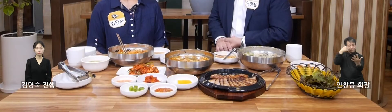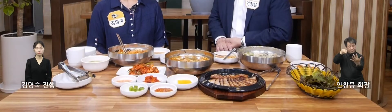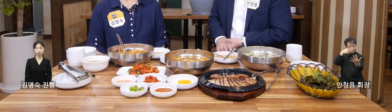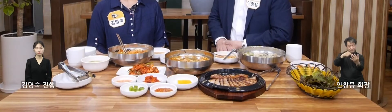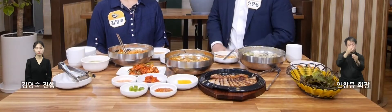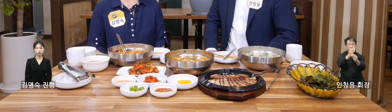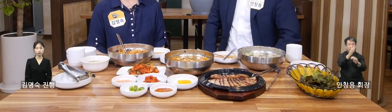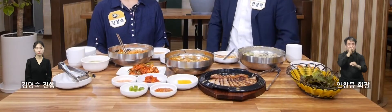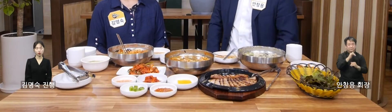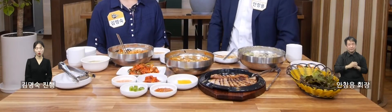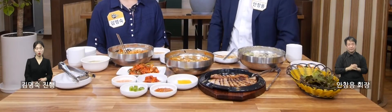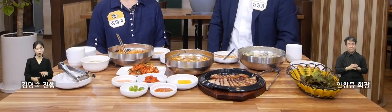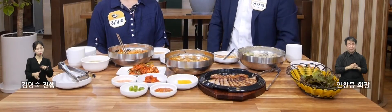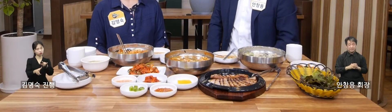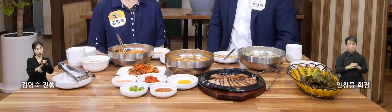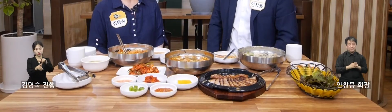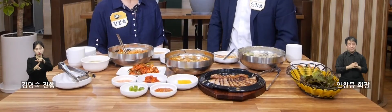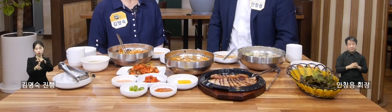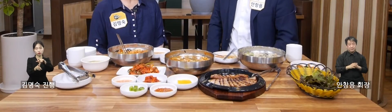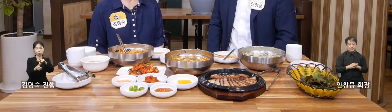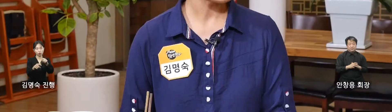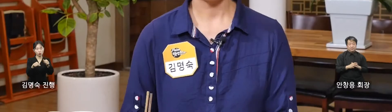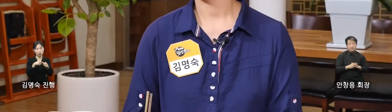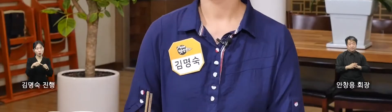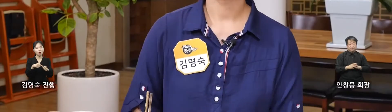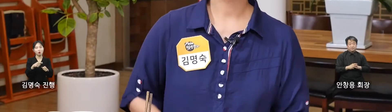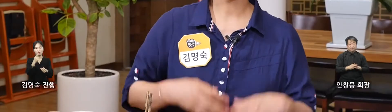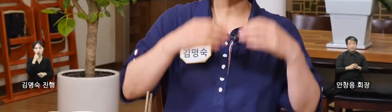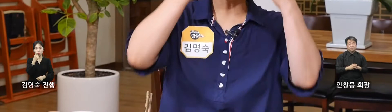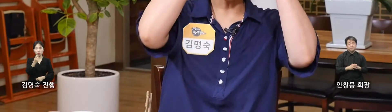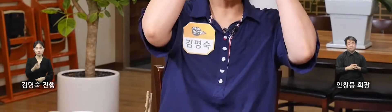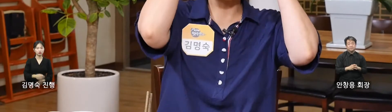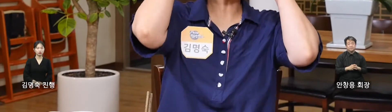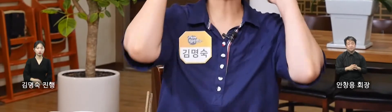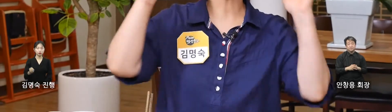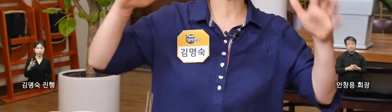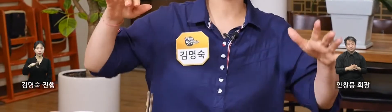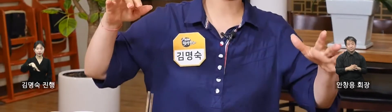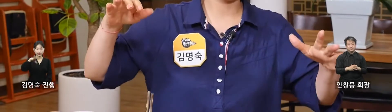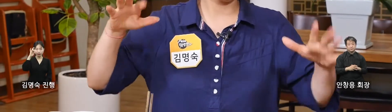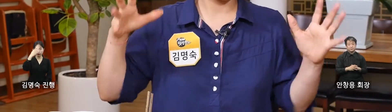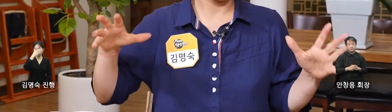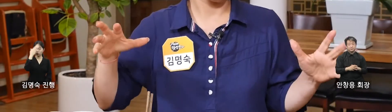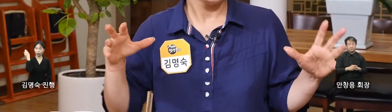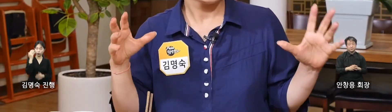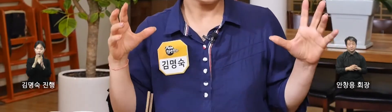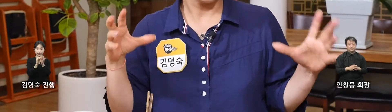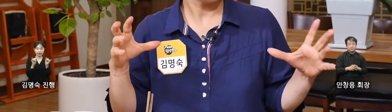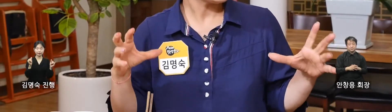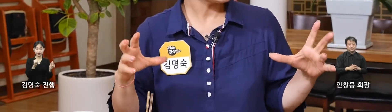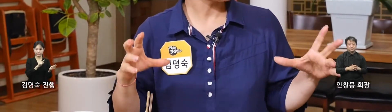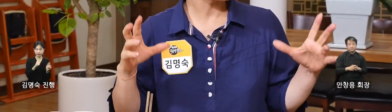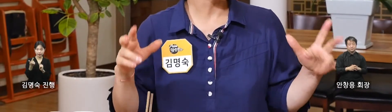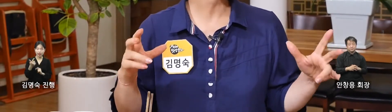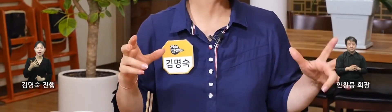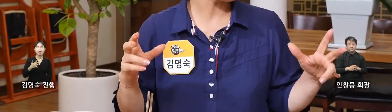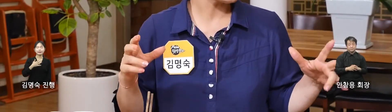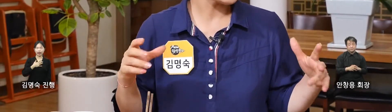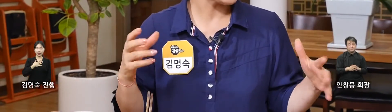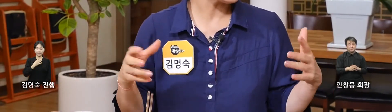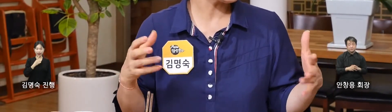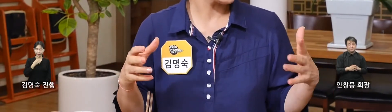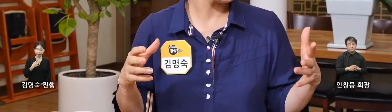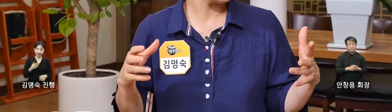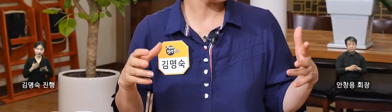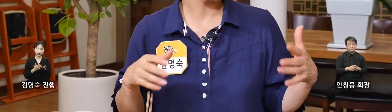있습니다. 드론 교육, 와, 너무 멋있는데요? 네. 그리고 일단 우리 청소년들에게 뭔가 자기만의 그런